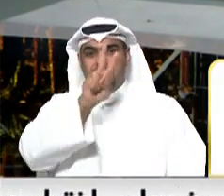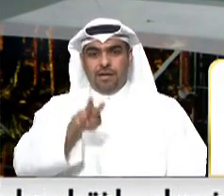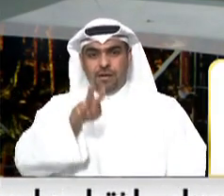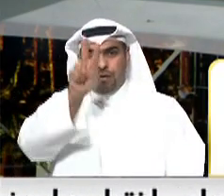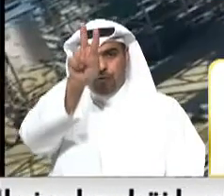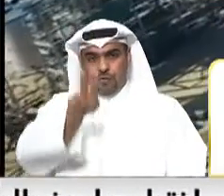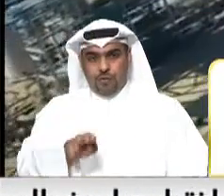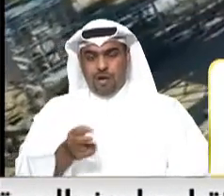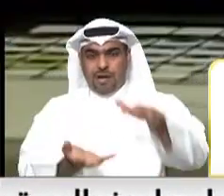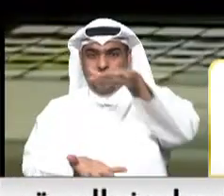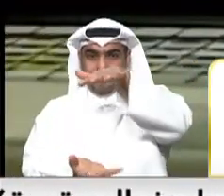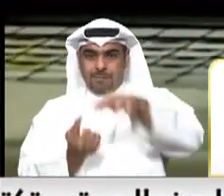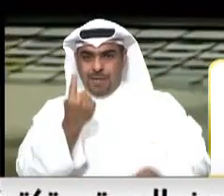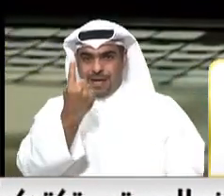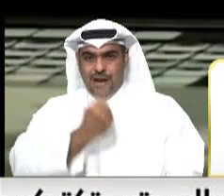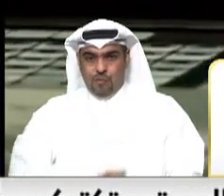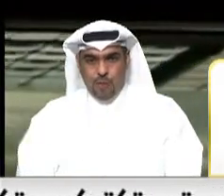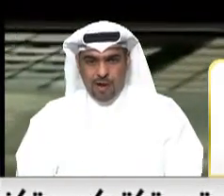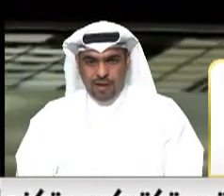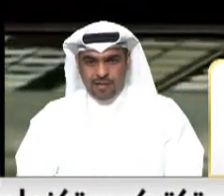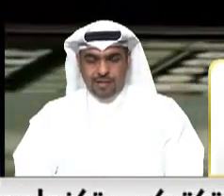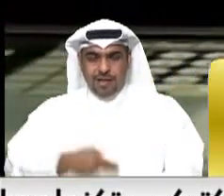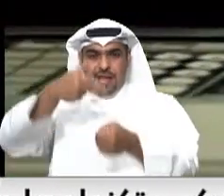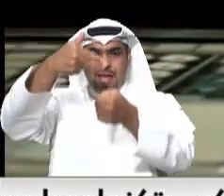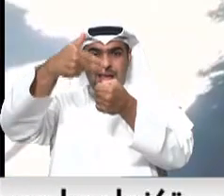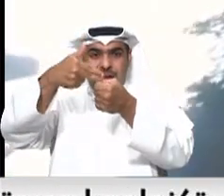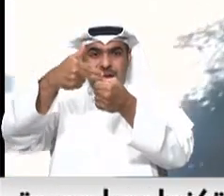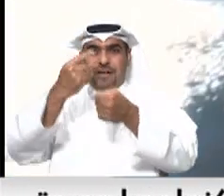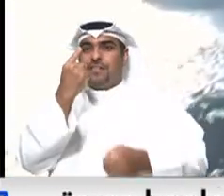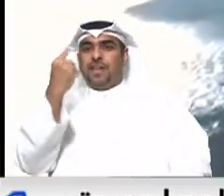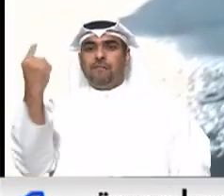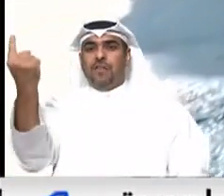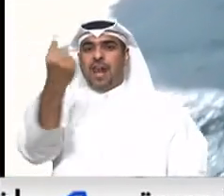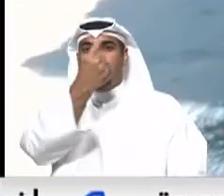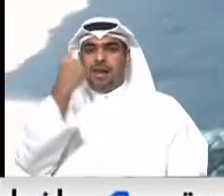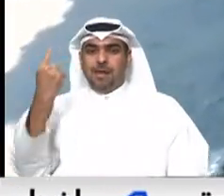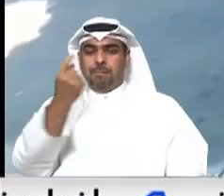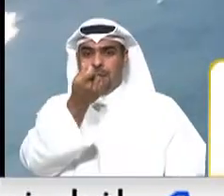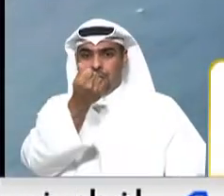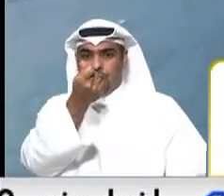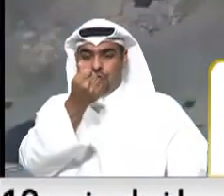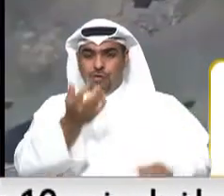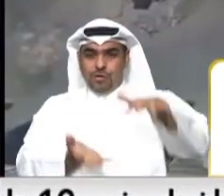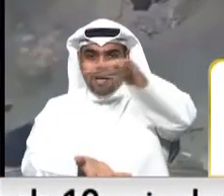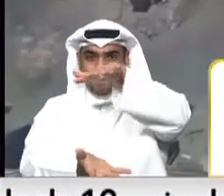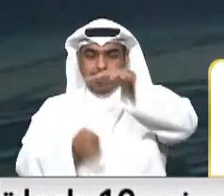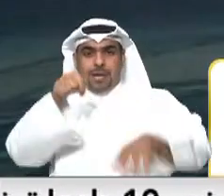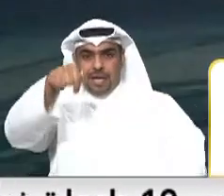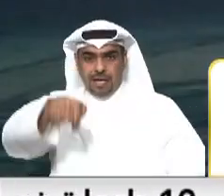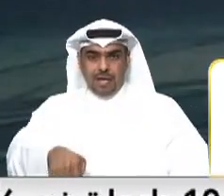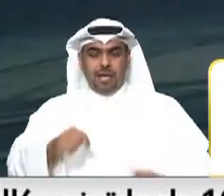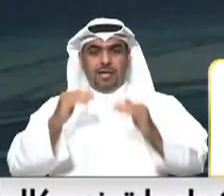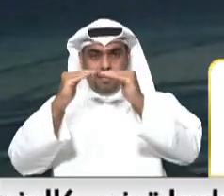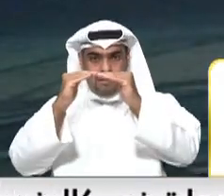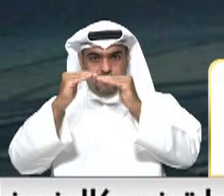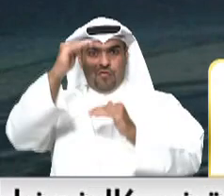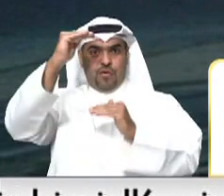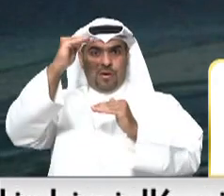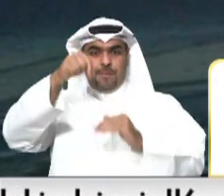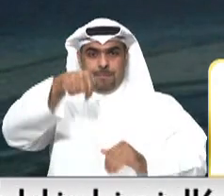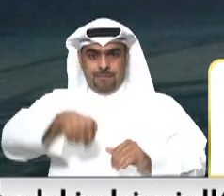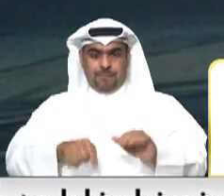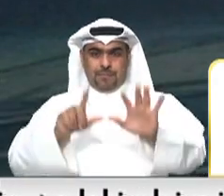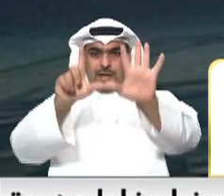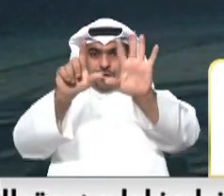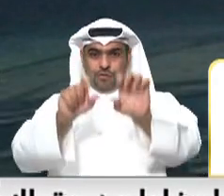سنتا للبرميل. وفي أسواق الطاقة العالمية ارتفعت أسعار النفط وسجل خام برنت أول زيادة أسبوعية في